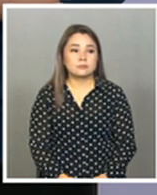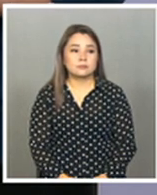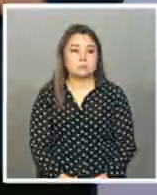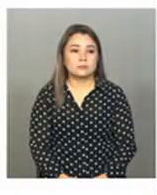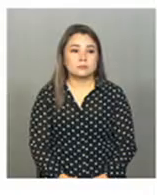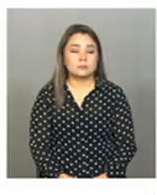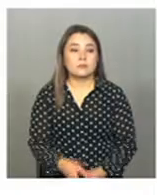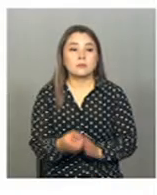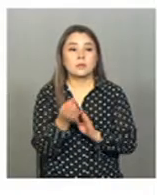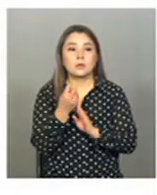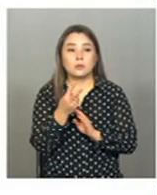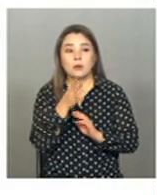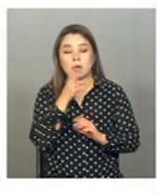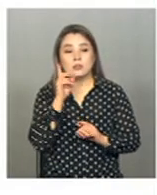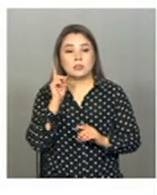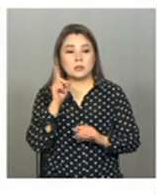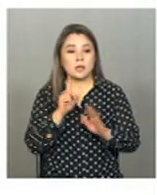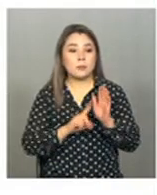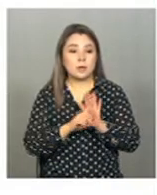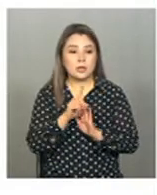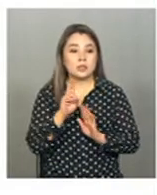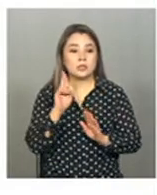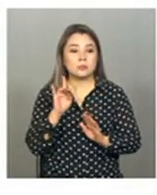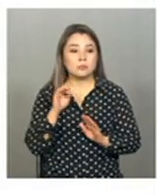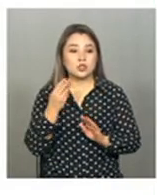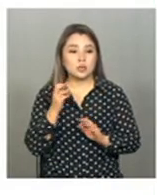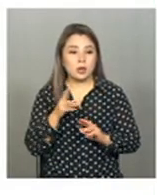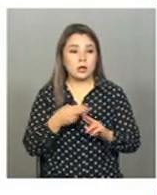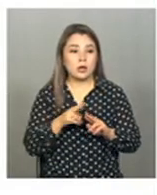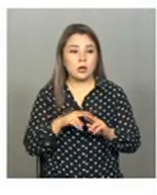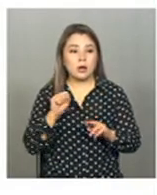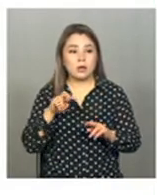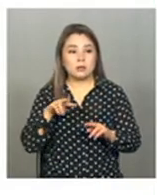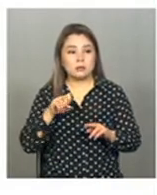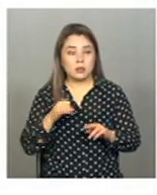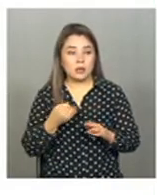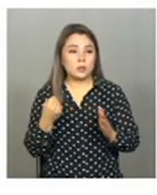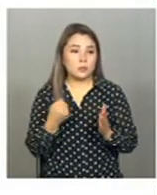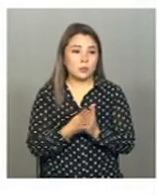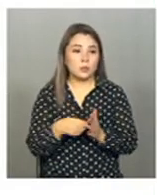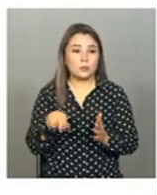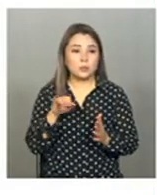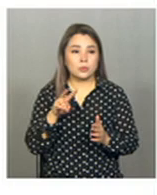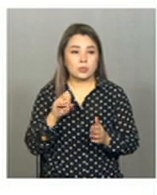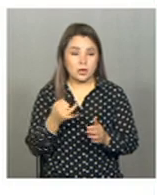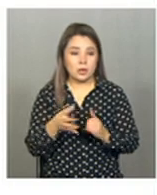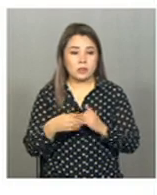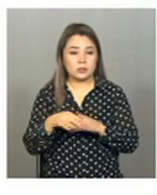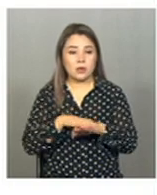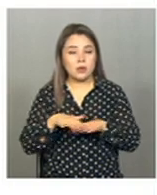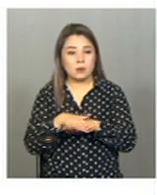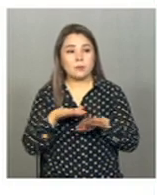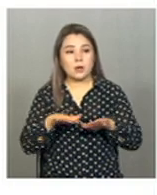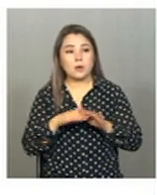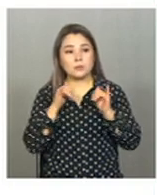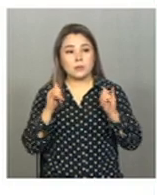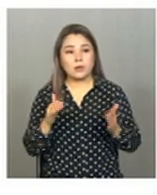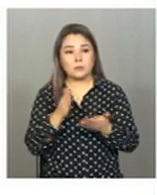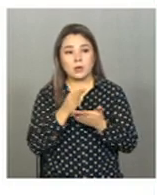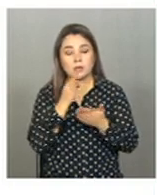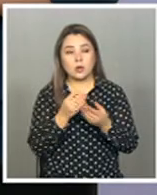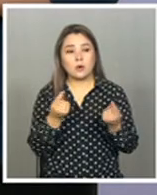12 ғасырдың басында қыпшақтар Алтайдан Дунайға дейінгі үлкен аумақты алып жатты. Бұл жер ұлы